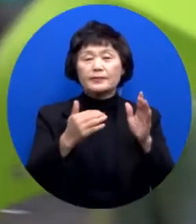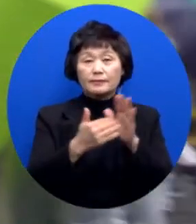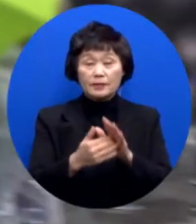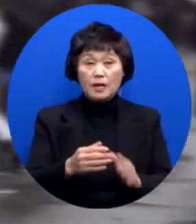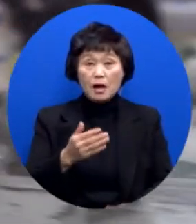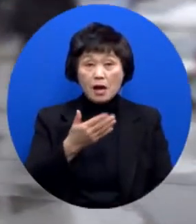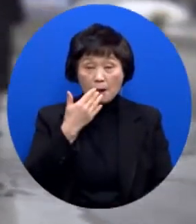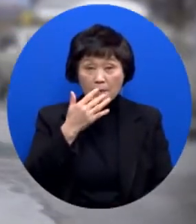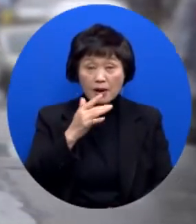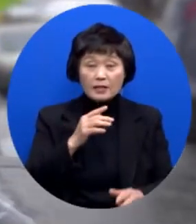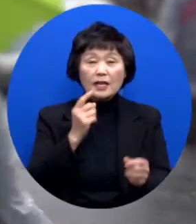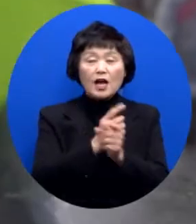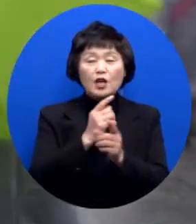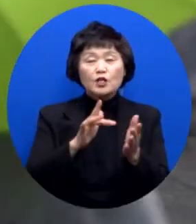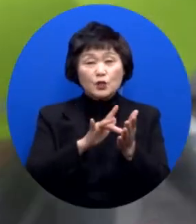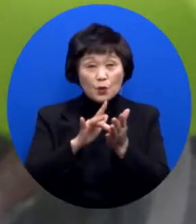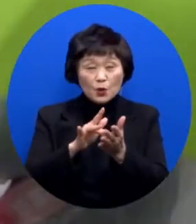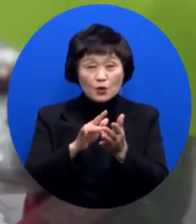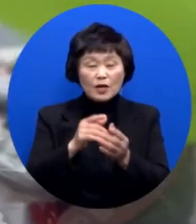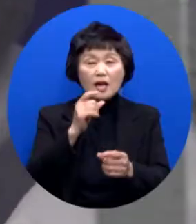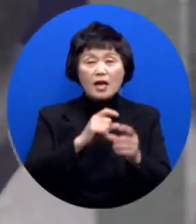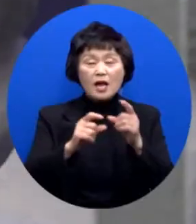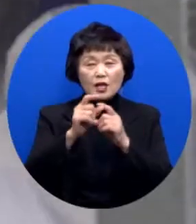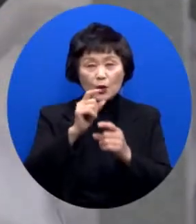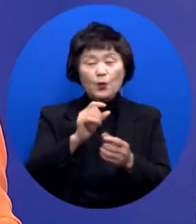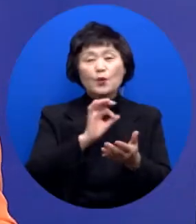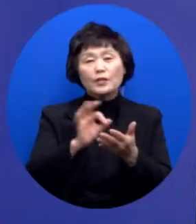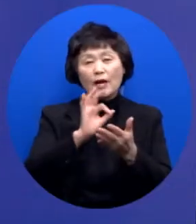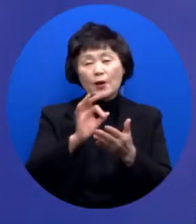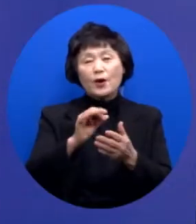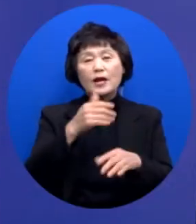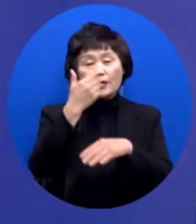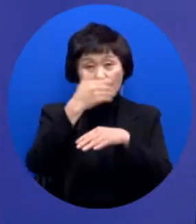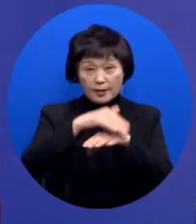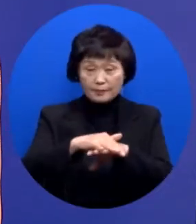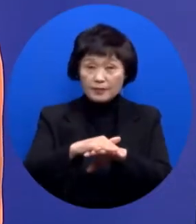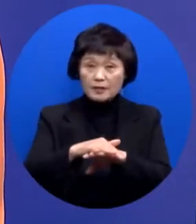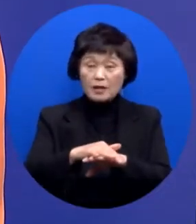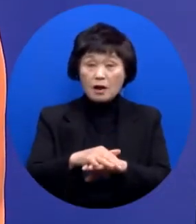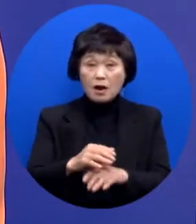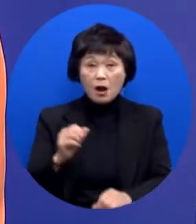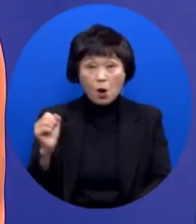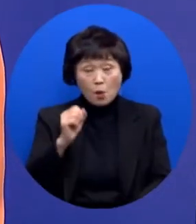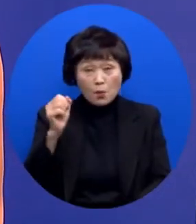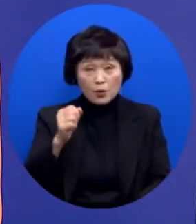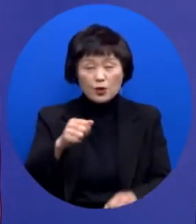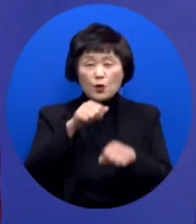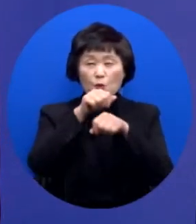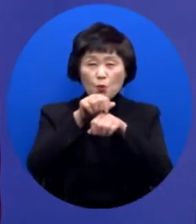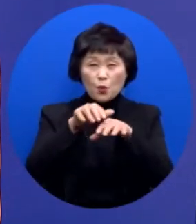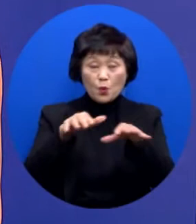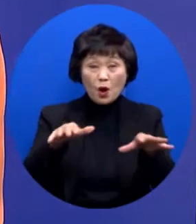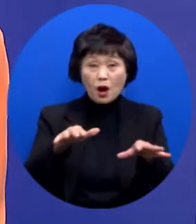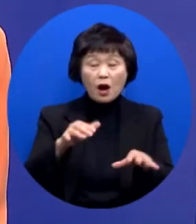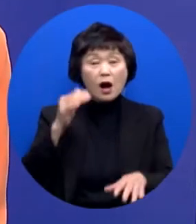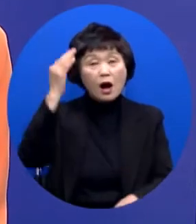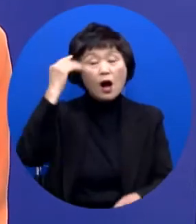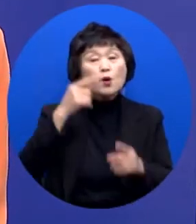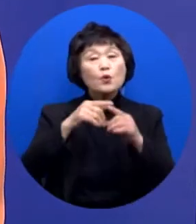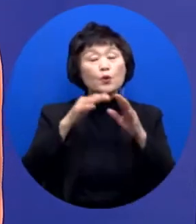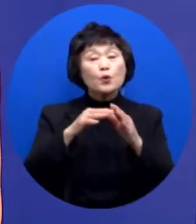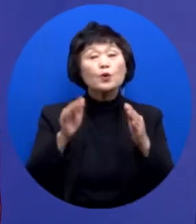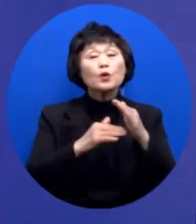치료자 사용도 더욱 활성화할 예정입니다 4 확산 3가 빠른 5 미크론 이 늘어나고 있다니까 더 걱정인데요 한국 교회 성도들도